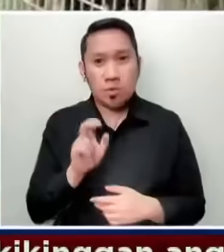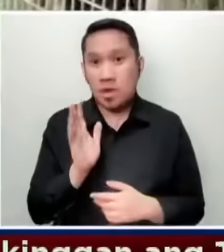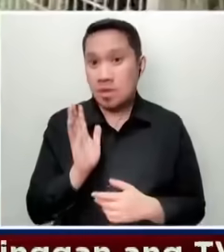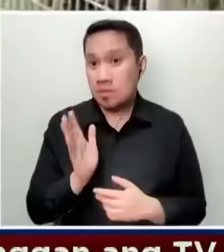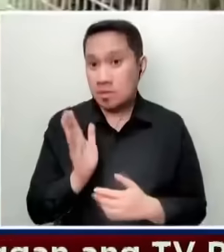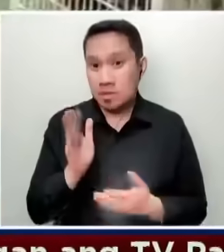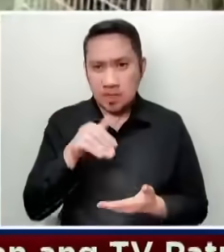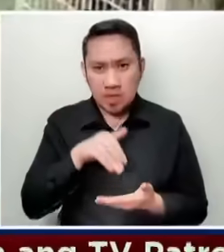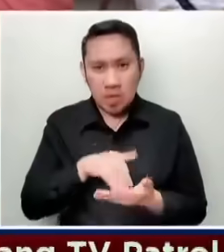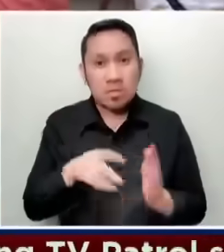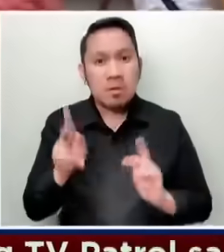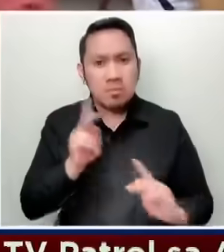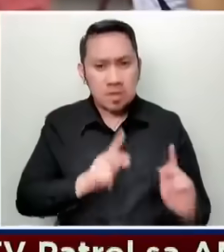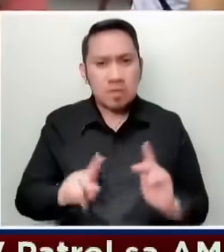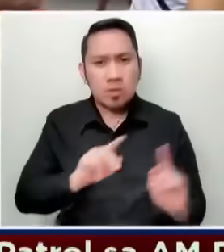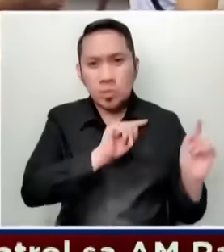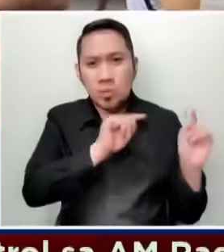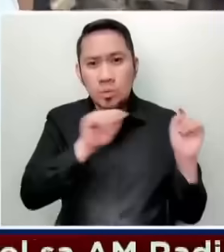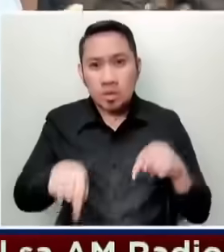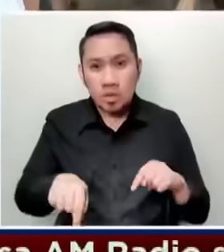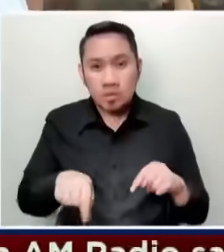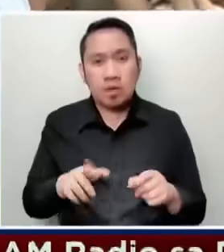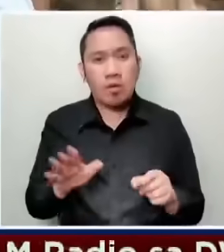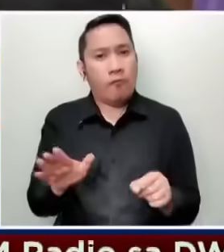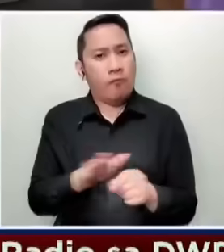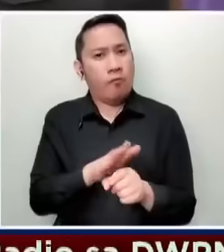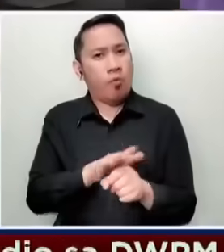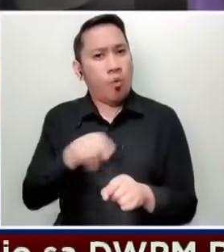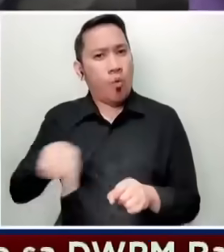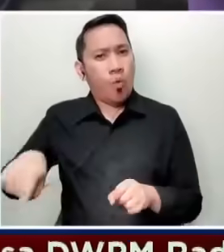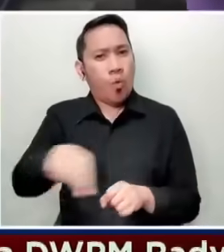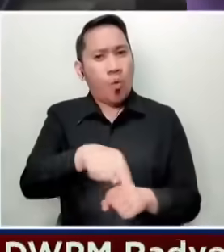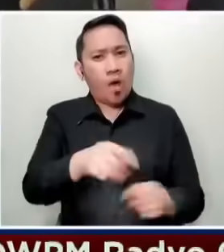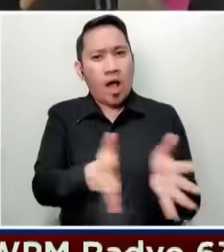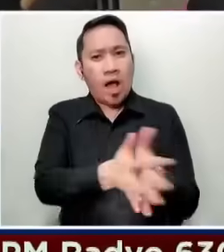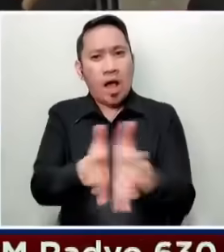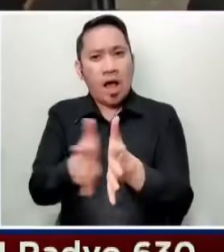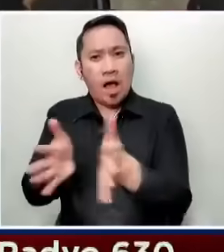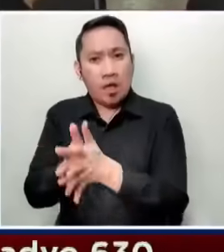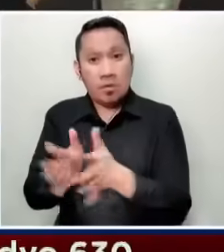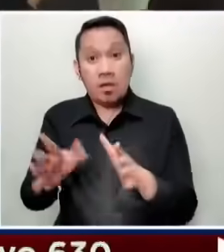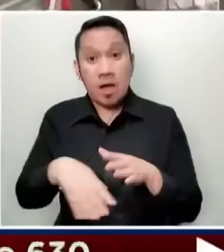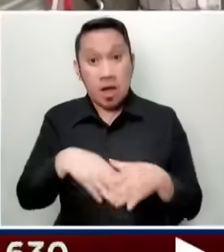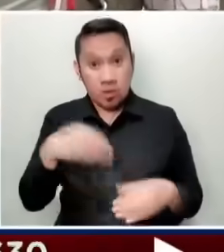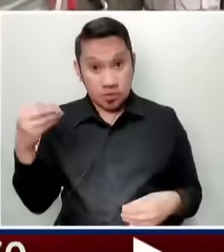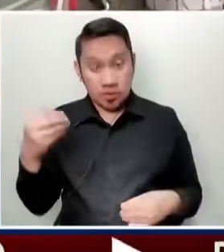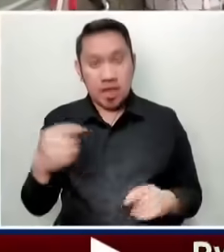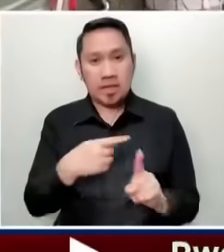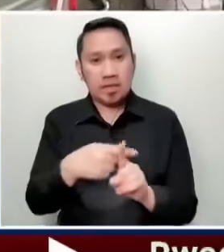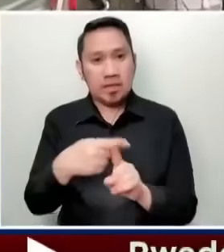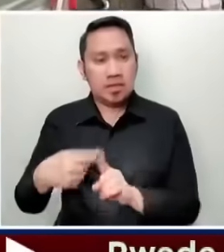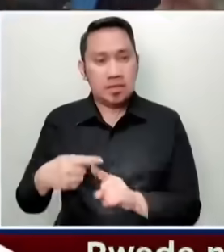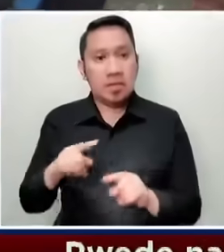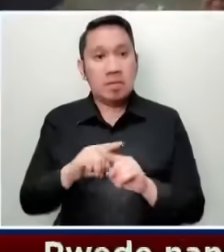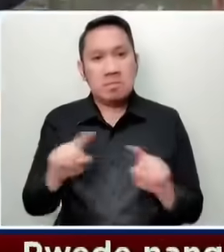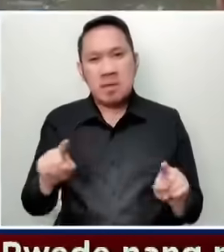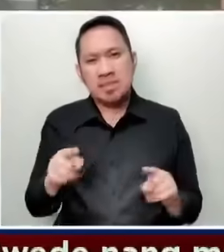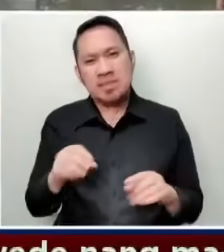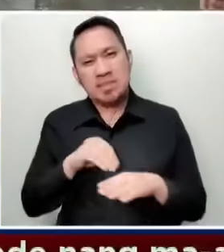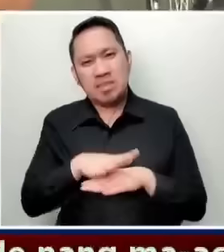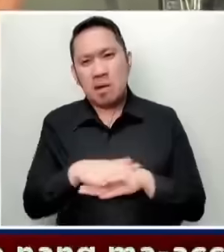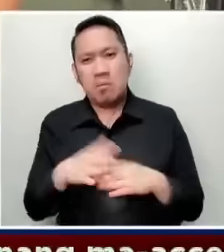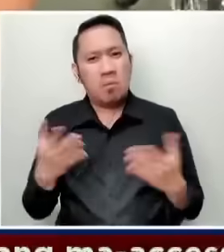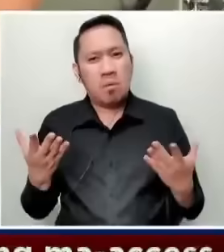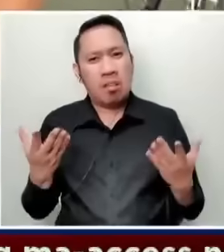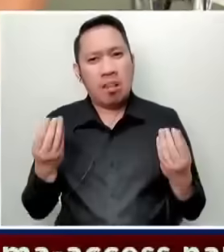bilang ng mga bumisita. Napuno rin ng vendor ang mga bangketa sa labas ng sementeryo pero apektado ang kita ng ilan dahil